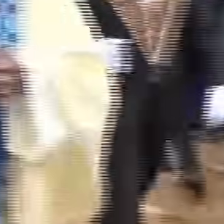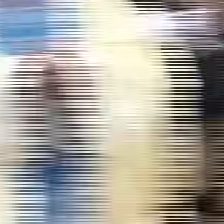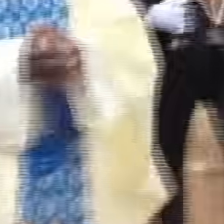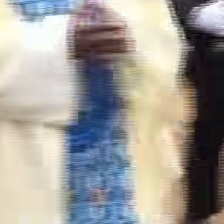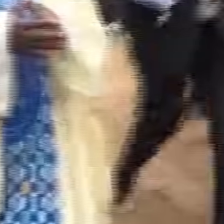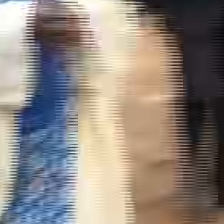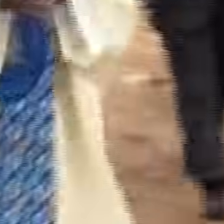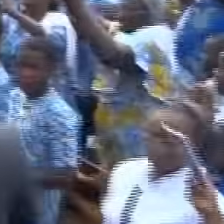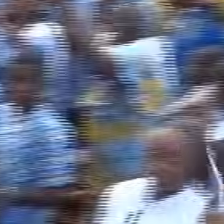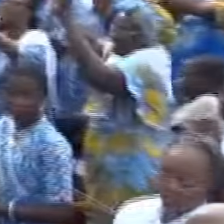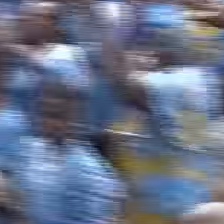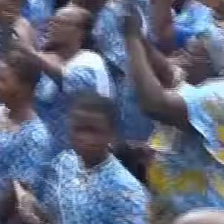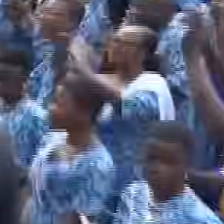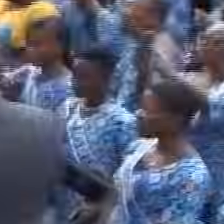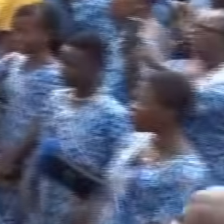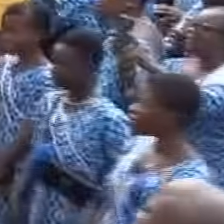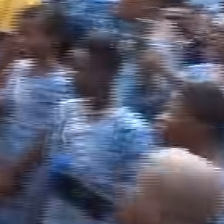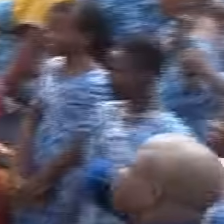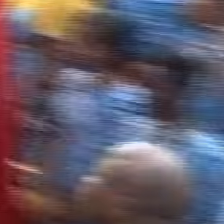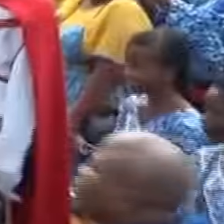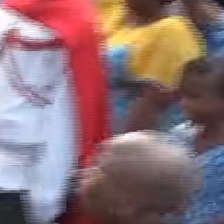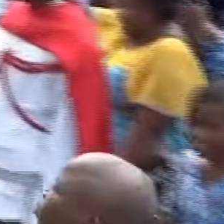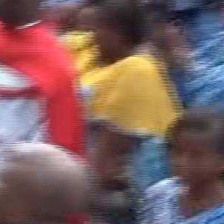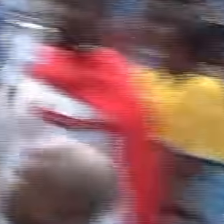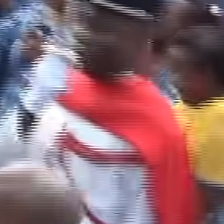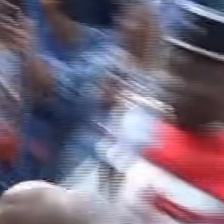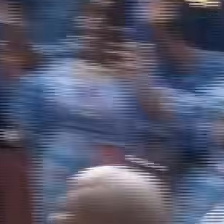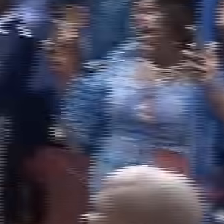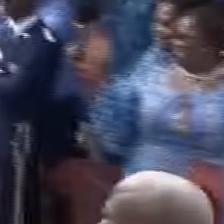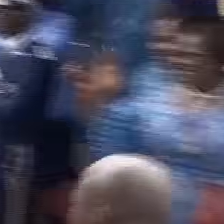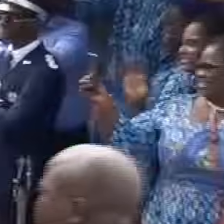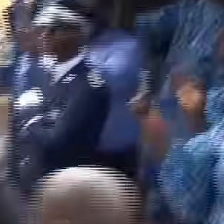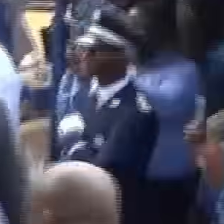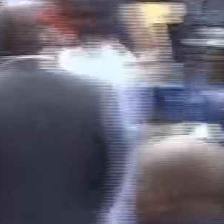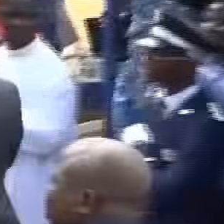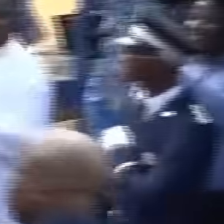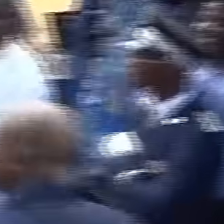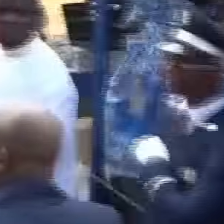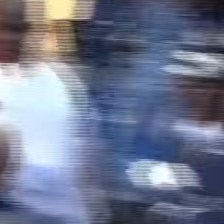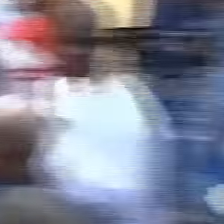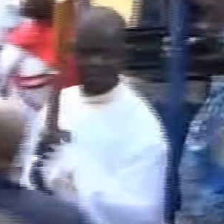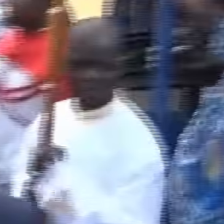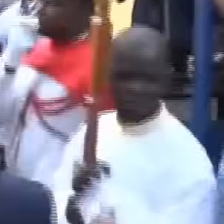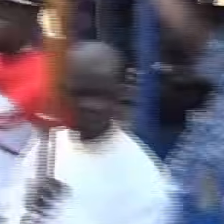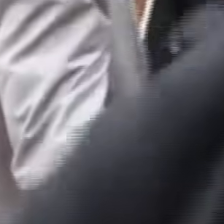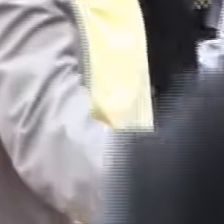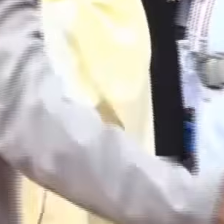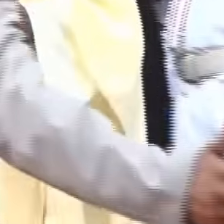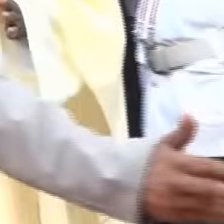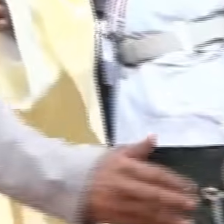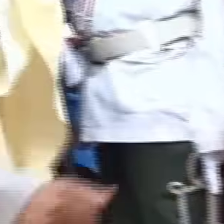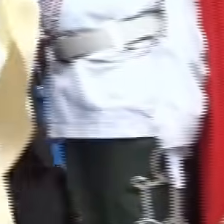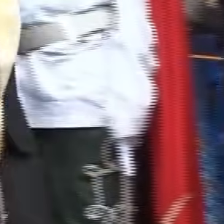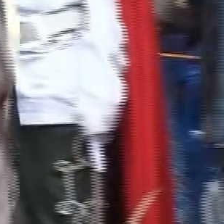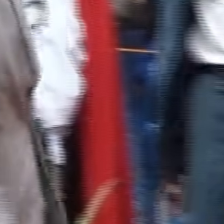Des applaudissements nourris de la communauté catholique et des populations de Togoville qui illustrent un accueil chaleureux réservé au